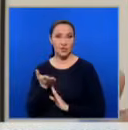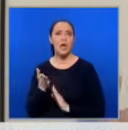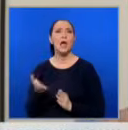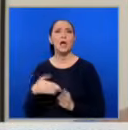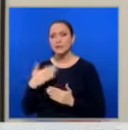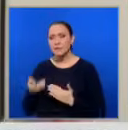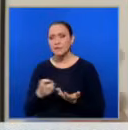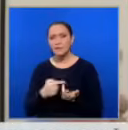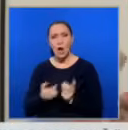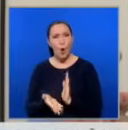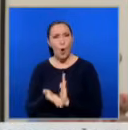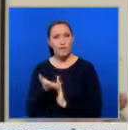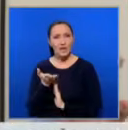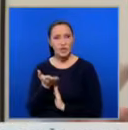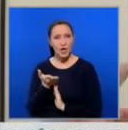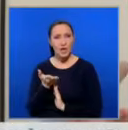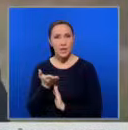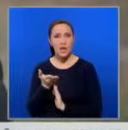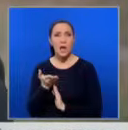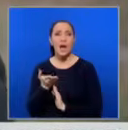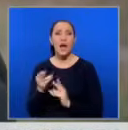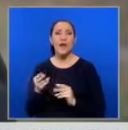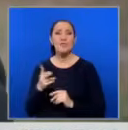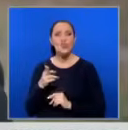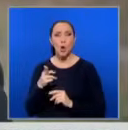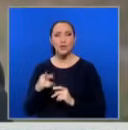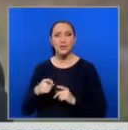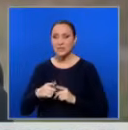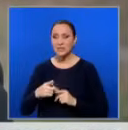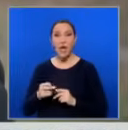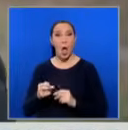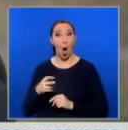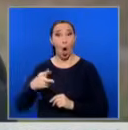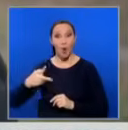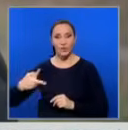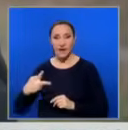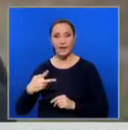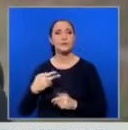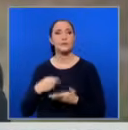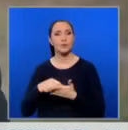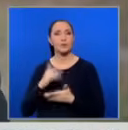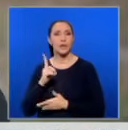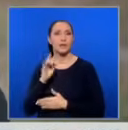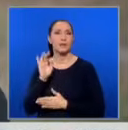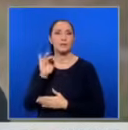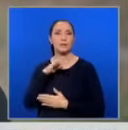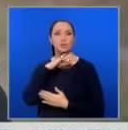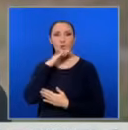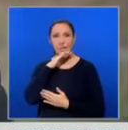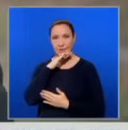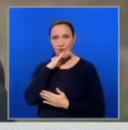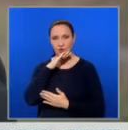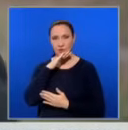всяко увеличение, дисбалансът ще се отваря. Заплатите трябва да са достатъчни и